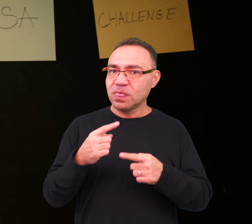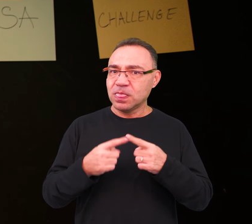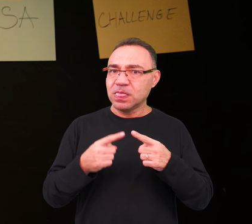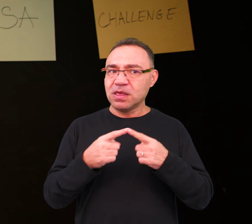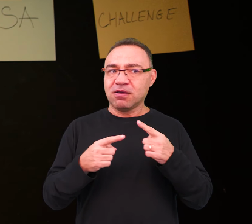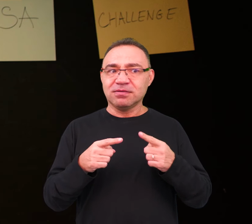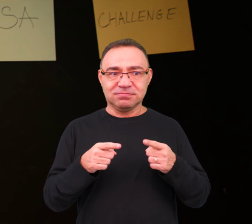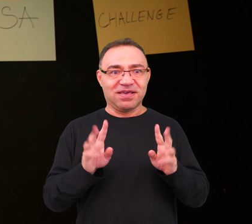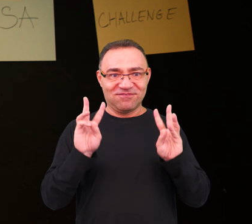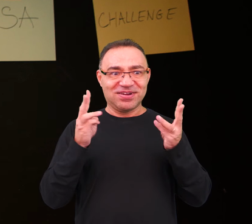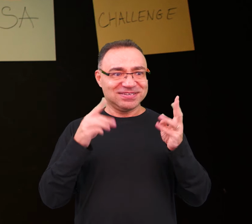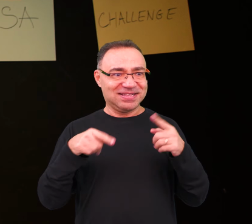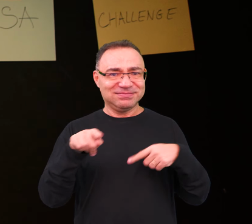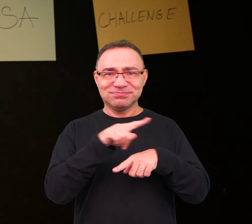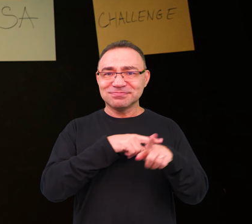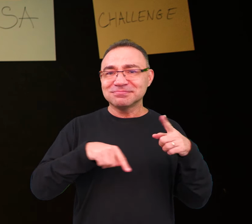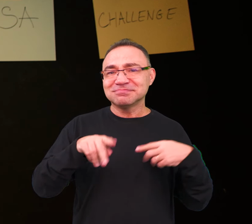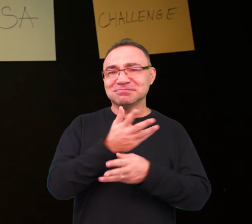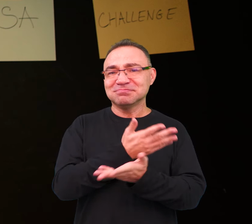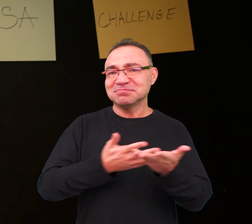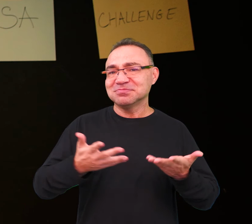tych warsztatów